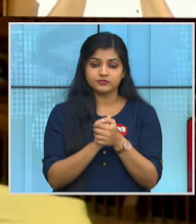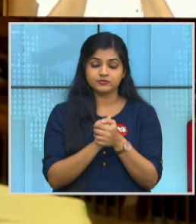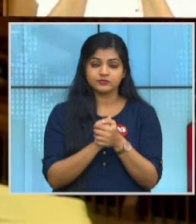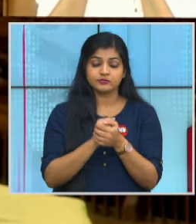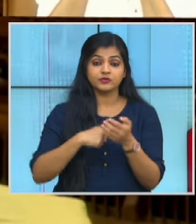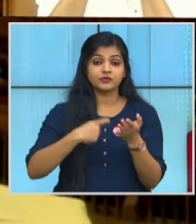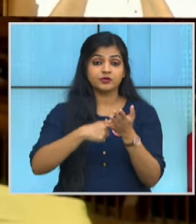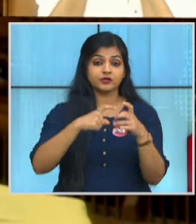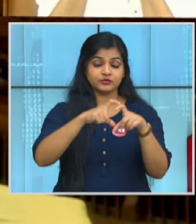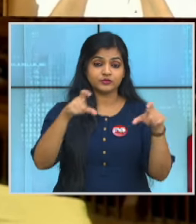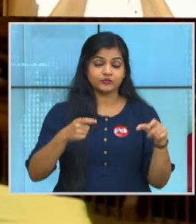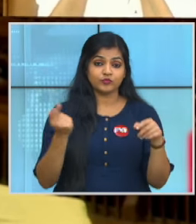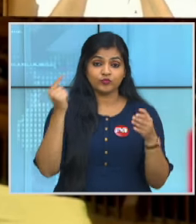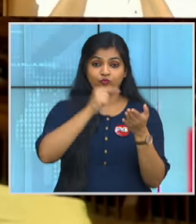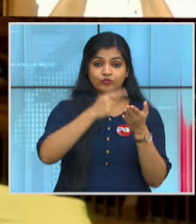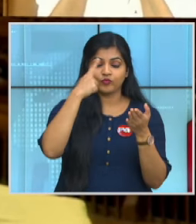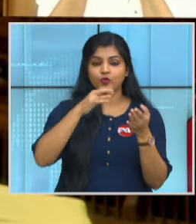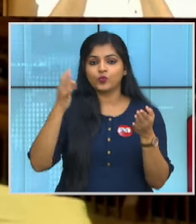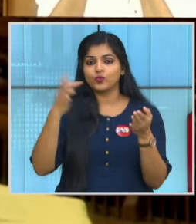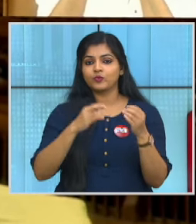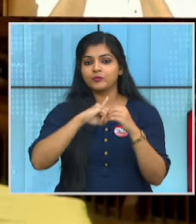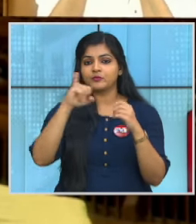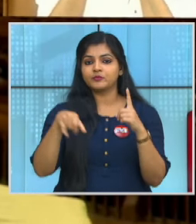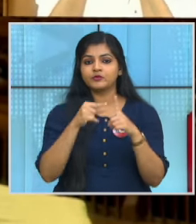രാജ്യസഭയിലേക്ക് അയക്കാൻ BJPക്ക് അവസരം നൽകുകയാണ്.